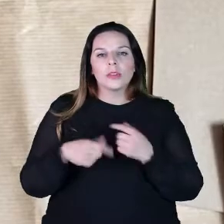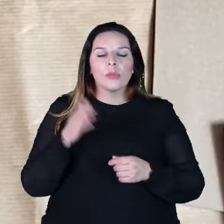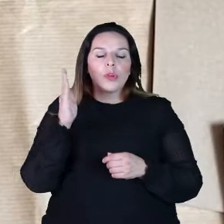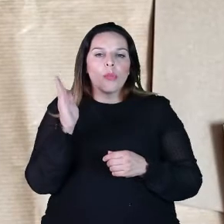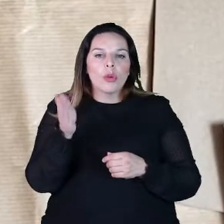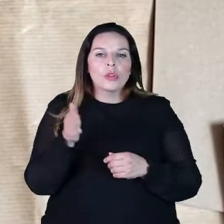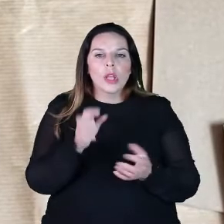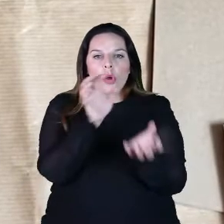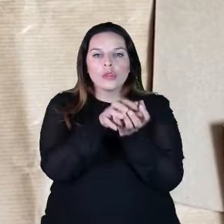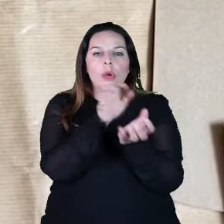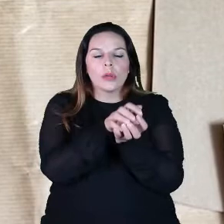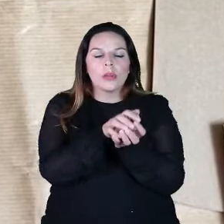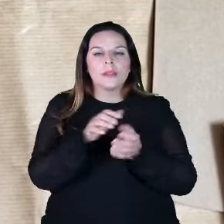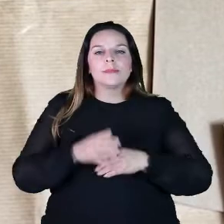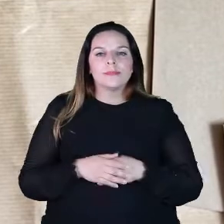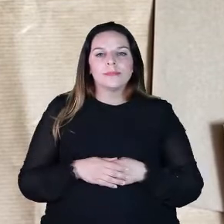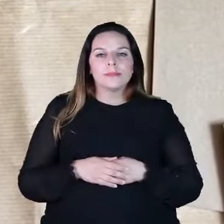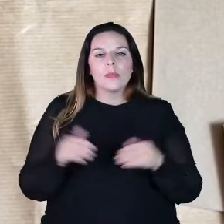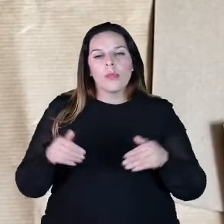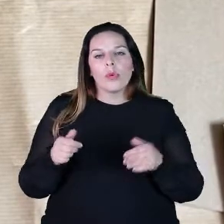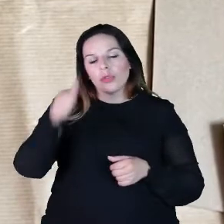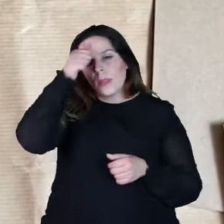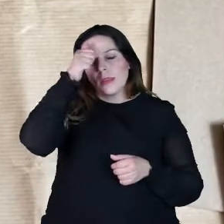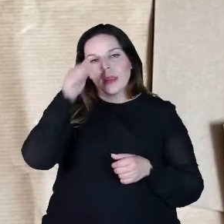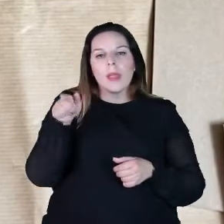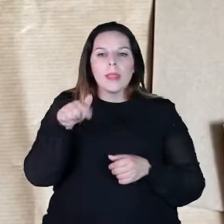Jak zrobić prostego smoka? Może być diplodoka.